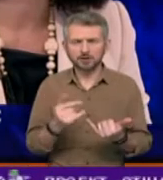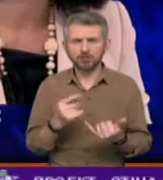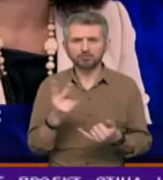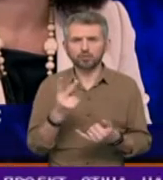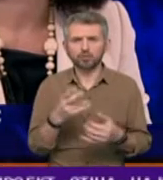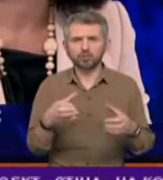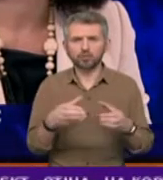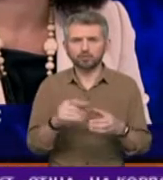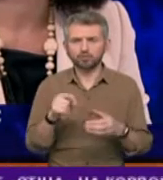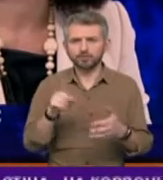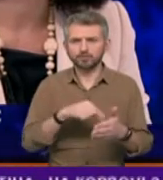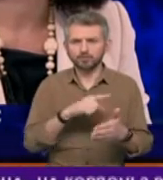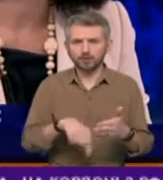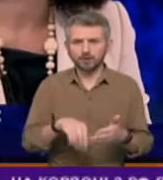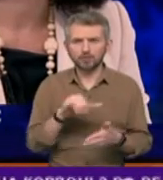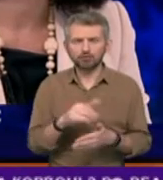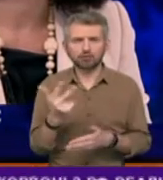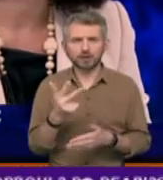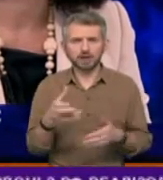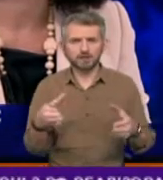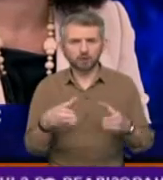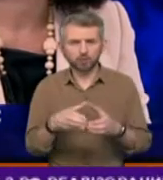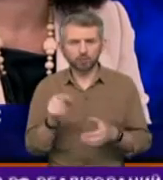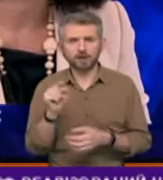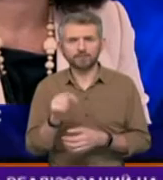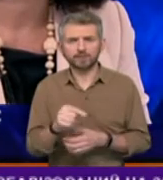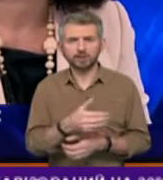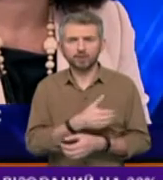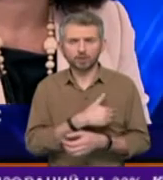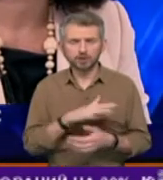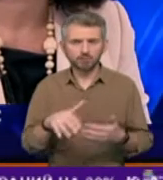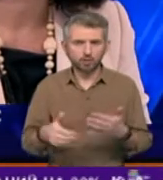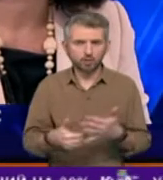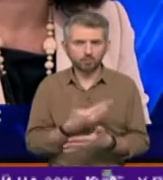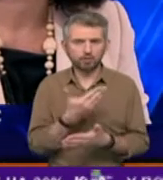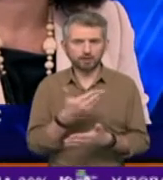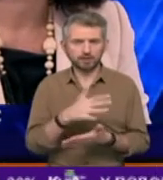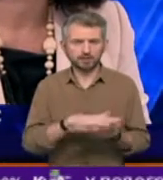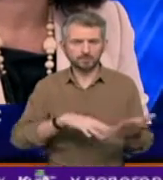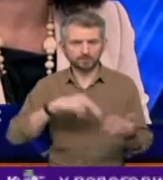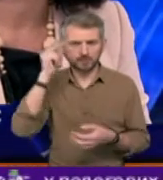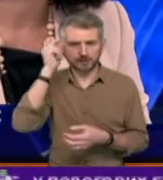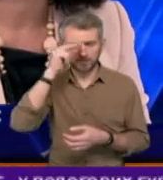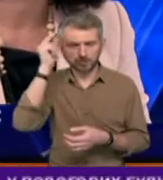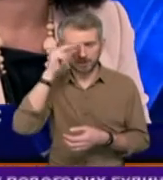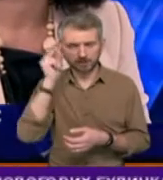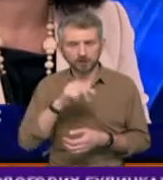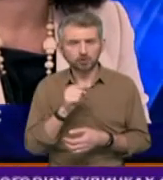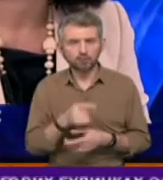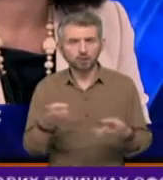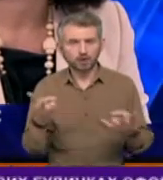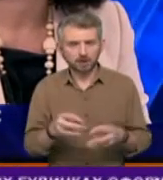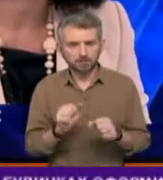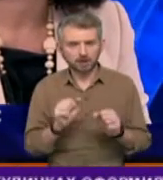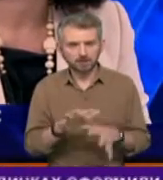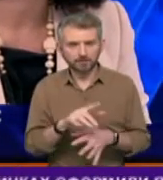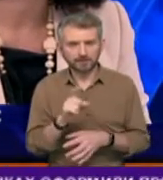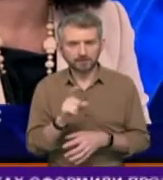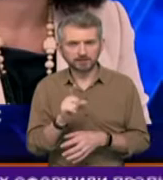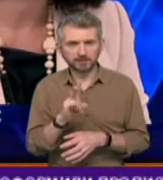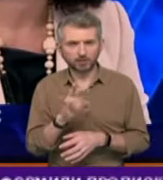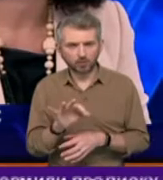вони можуть на додатковій сесії пройти. То там хоч дійсно завдання і різні, але їх складність абсолютно ідентична. Тобто